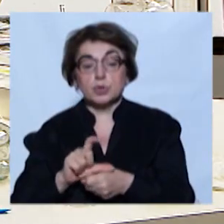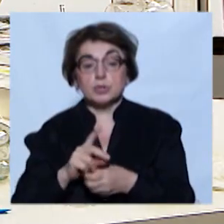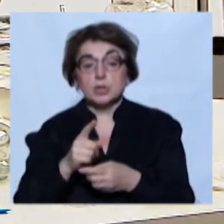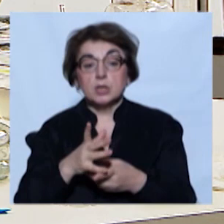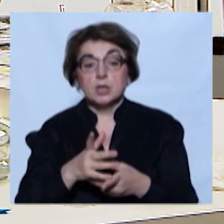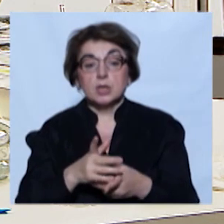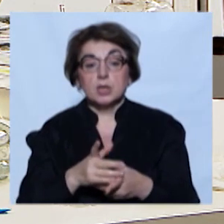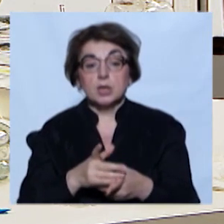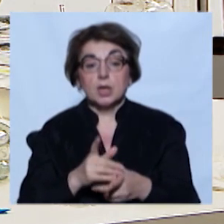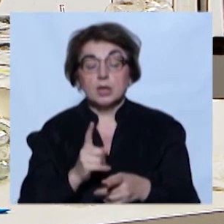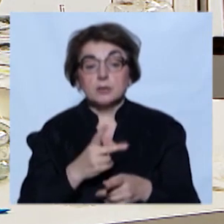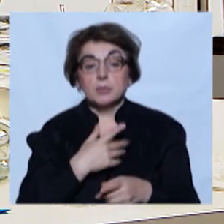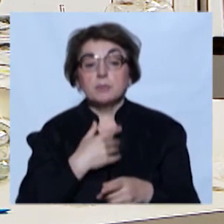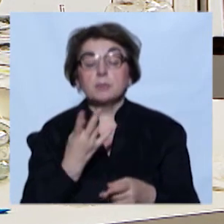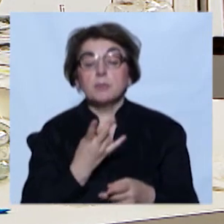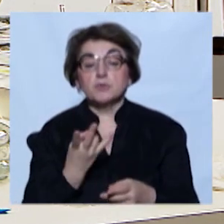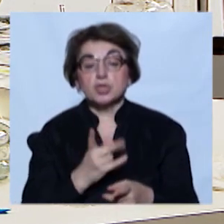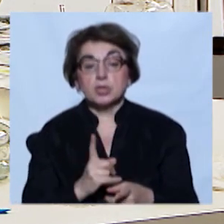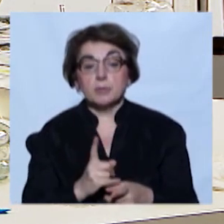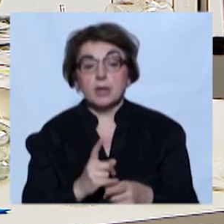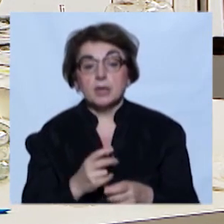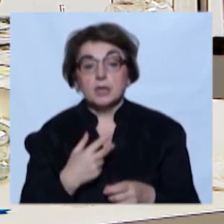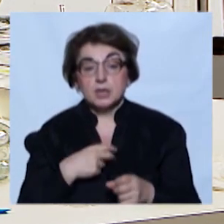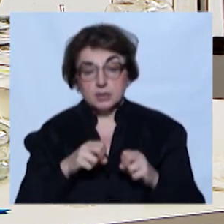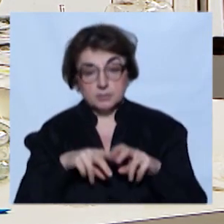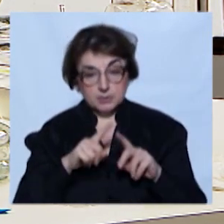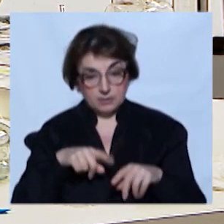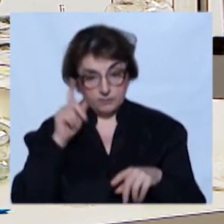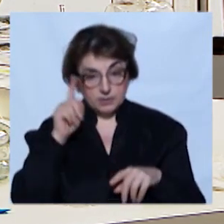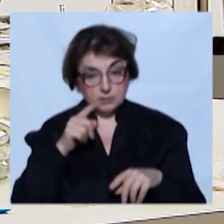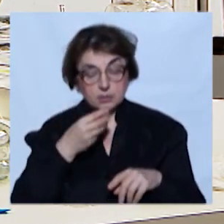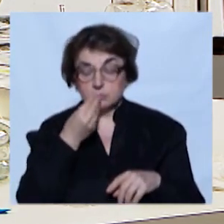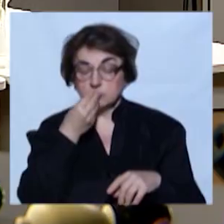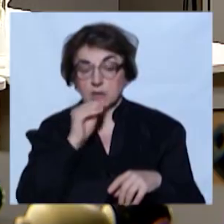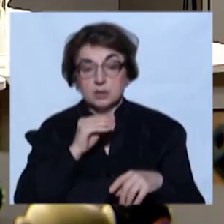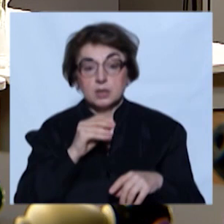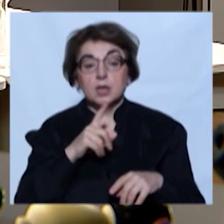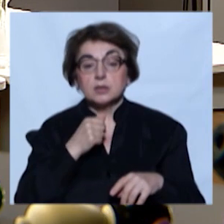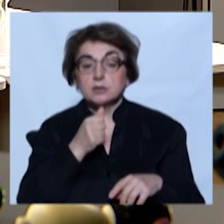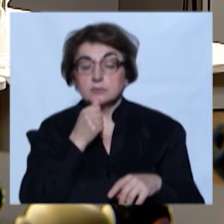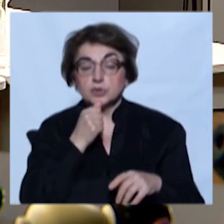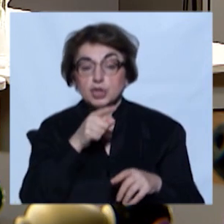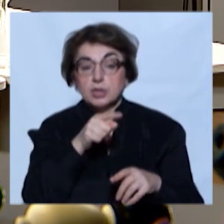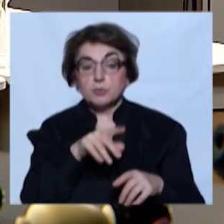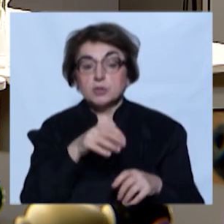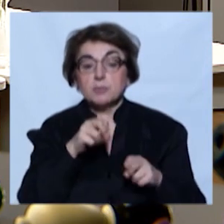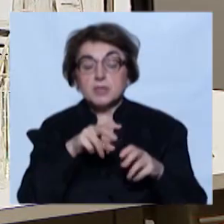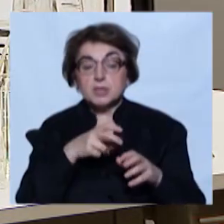ესე იგი, ამისათვის მე მჭირდება უნივერსალური ინდიკატორი, რომელიც